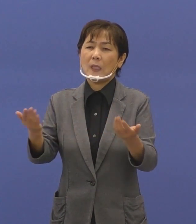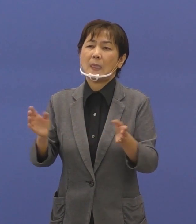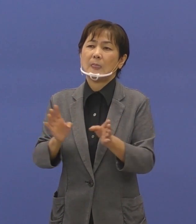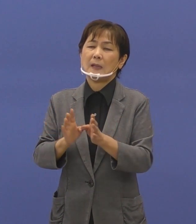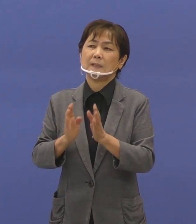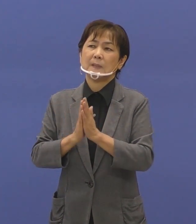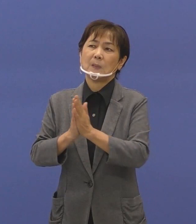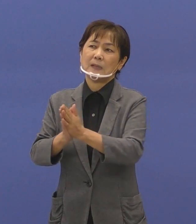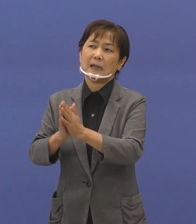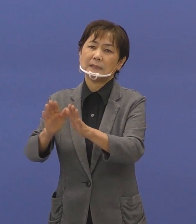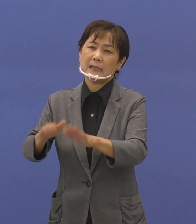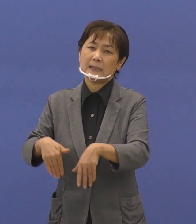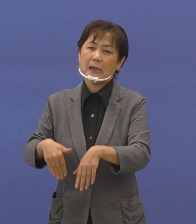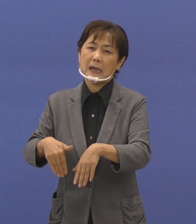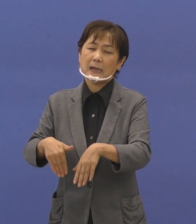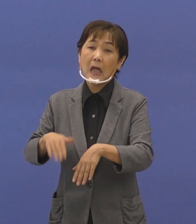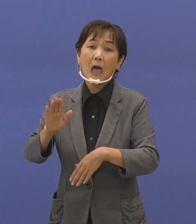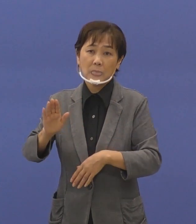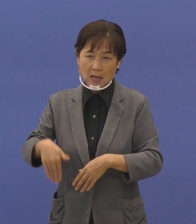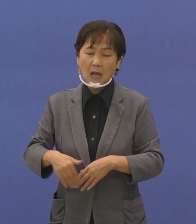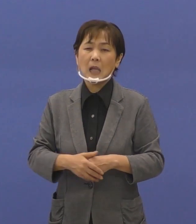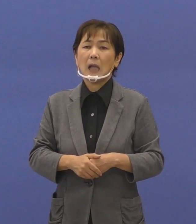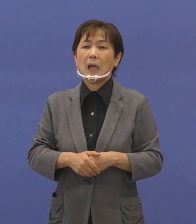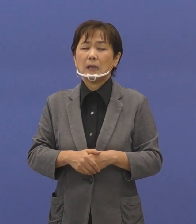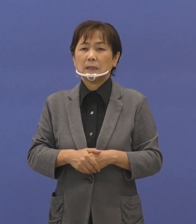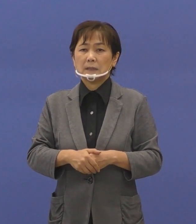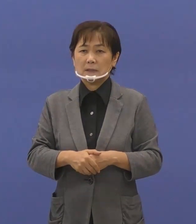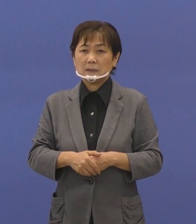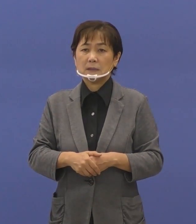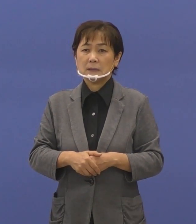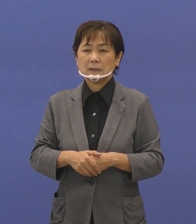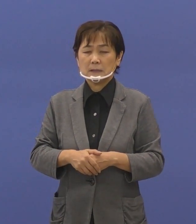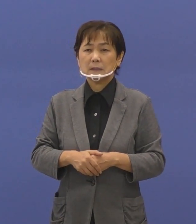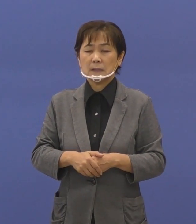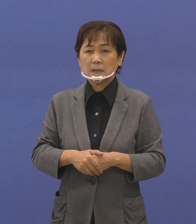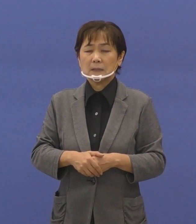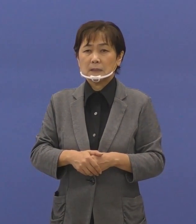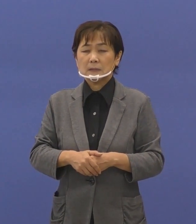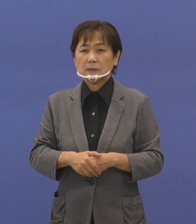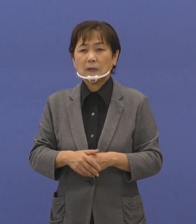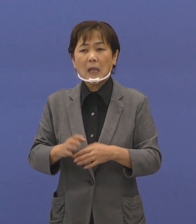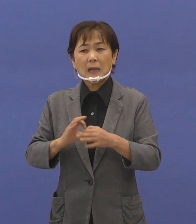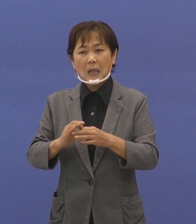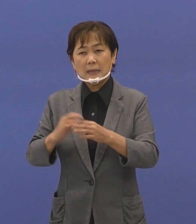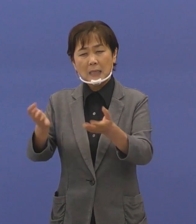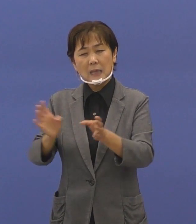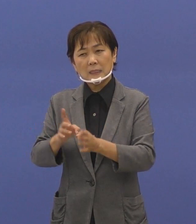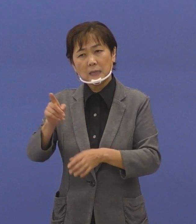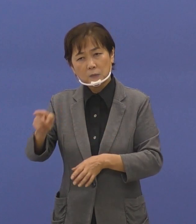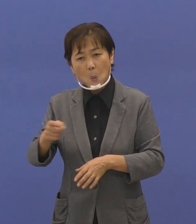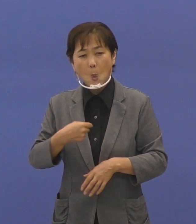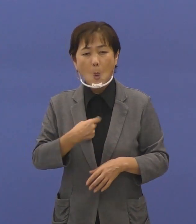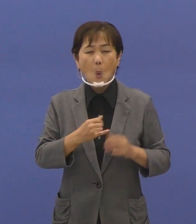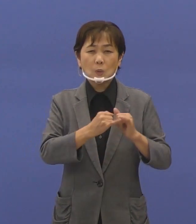ているということで、やはり自民党として関係団体とこの